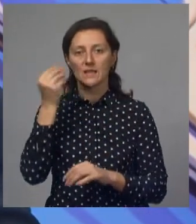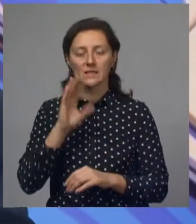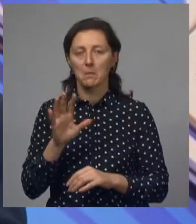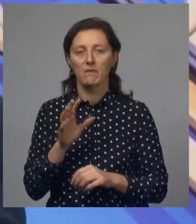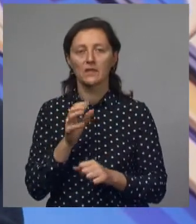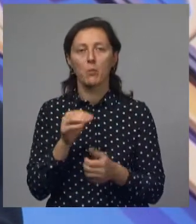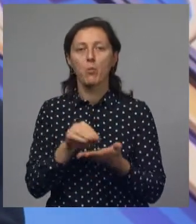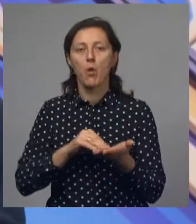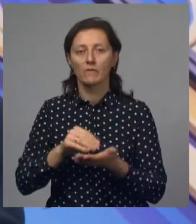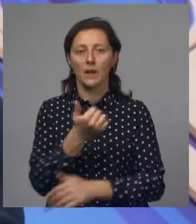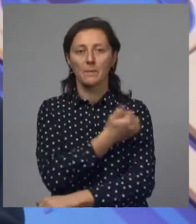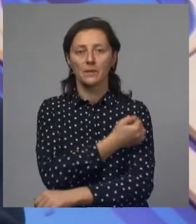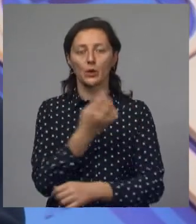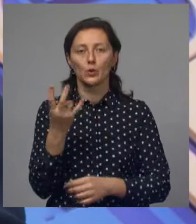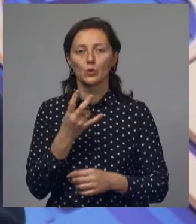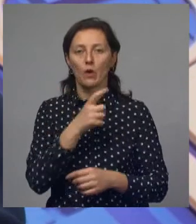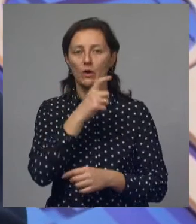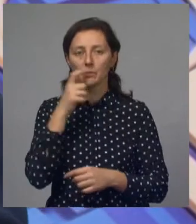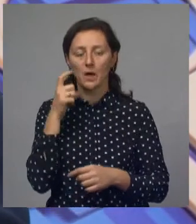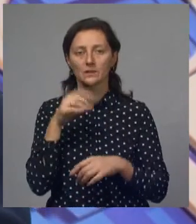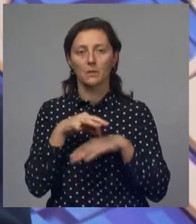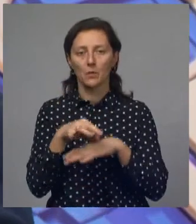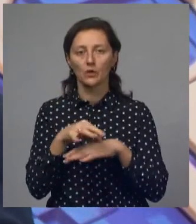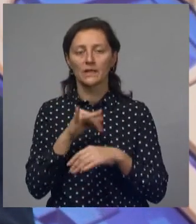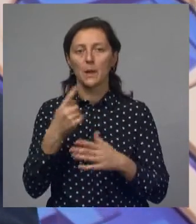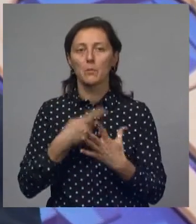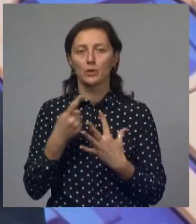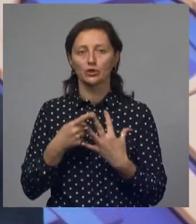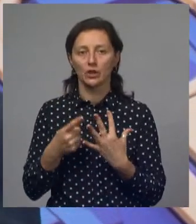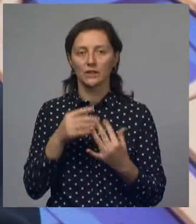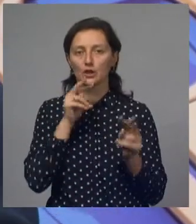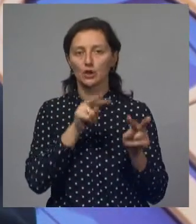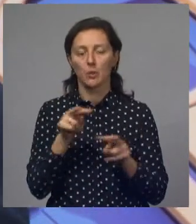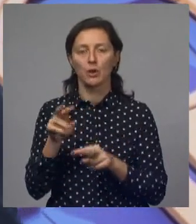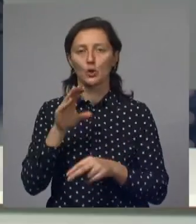пользуйтесь средствами защиты в общественных местах носите маски и перчатки и соблюдайте социальную дистанцию